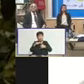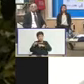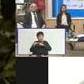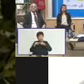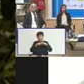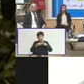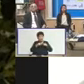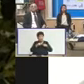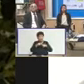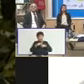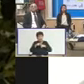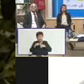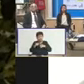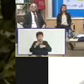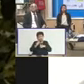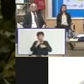So just